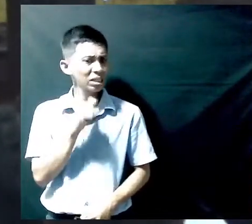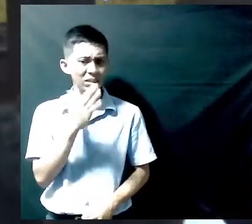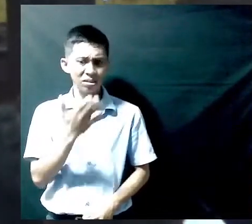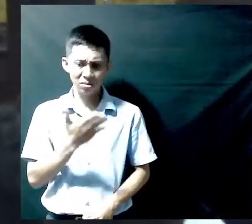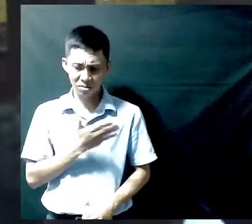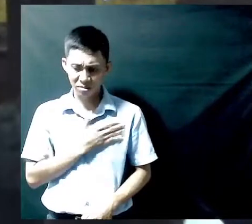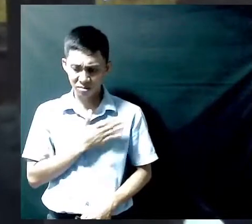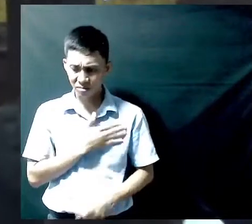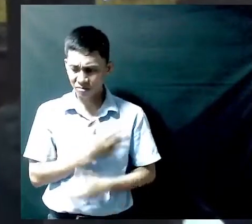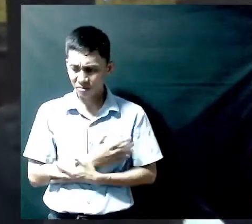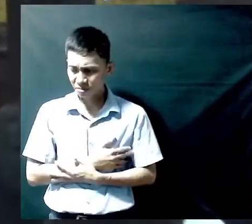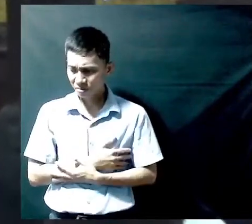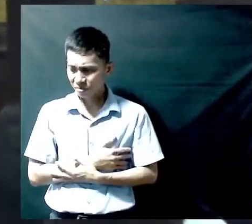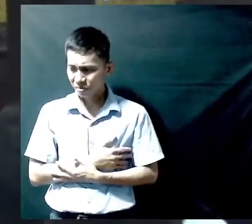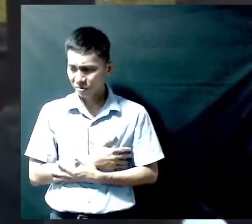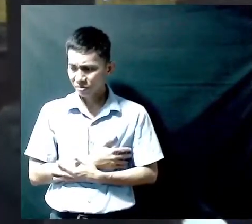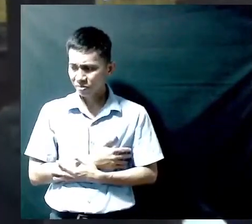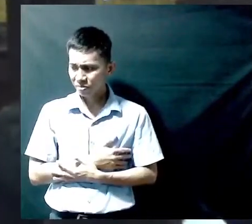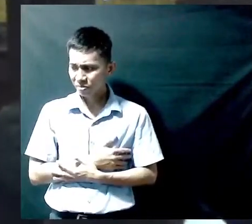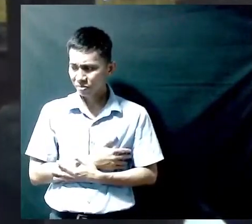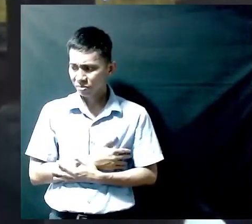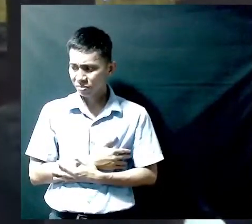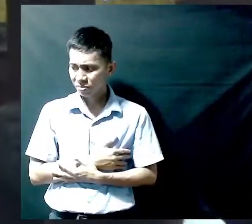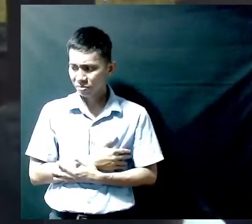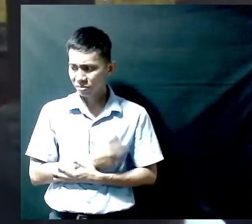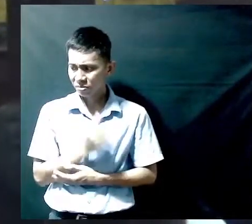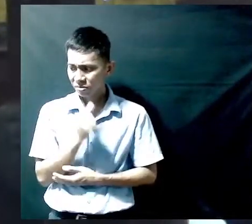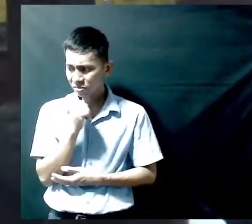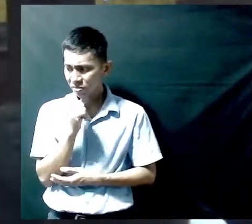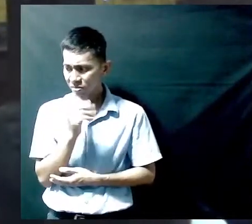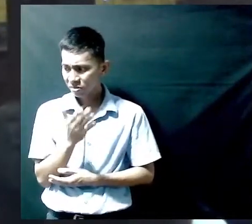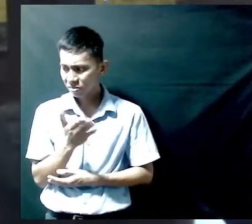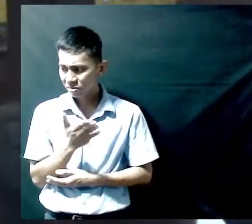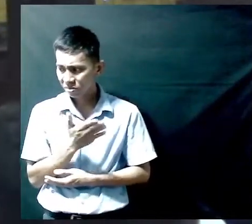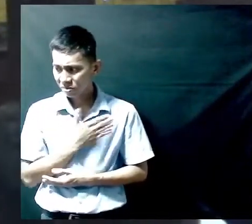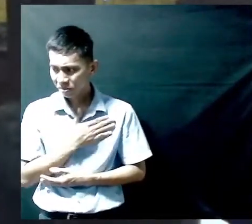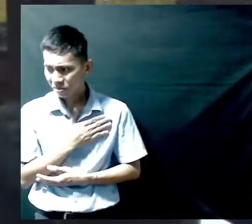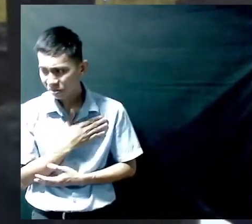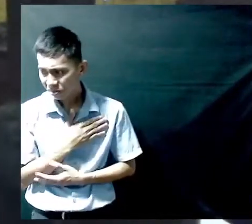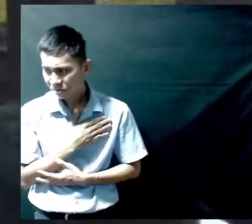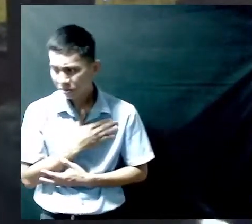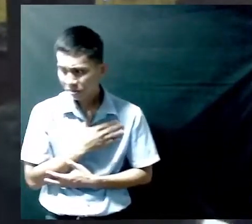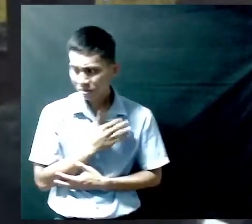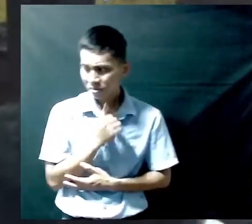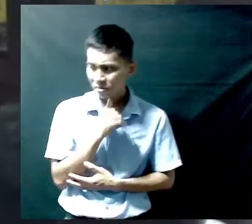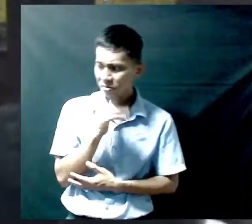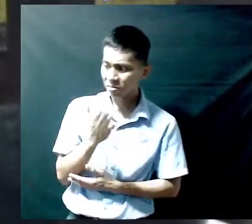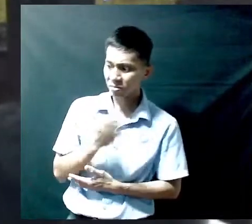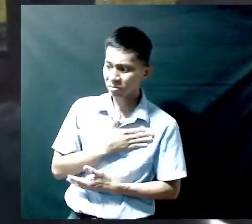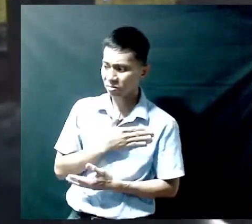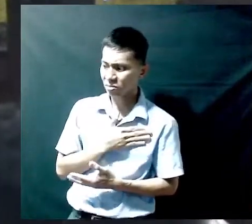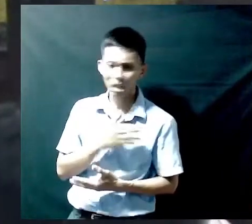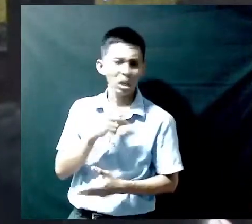Gagamitin lang kita. Kaya hindi mo pwedeng sukati ng isang tao na suko ang buhay sa Diyos eh.